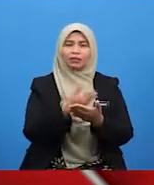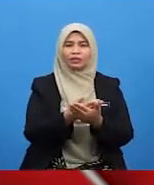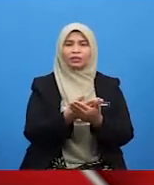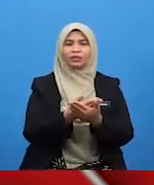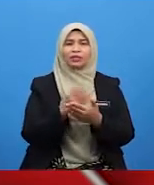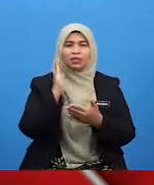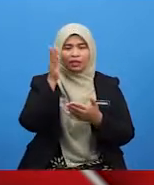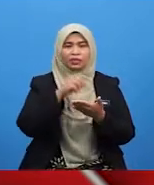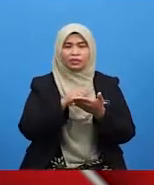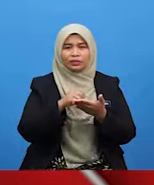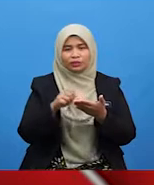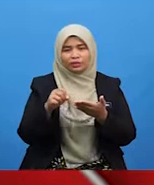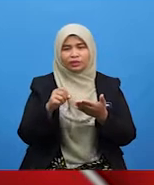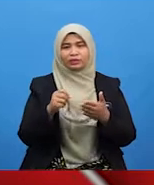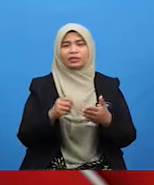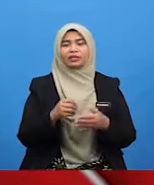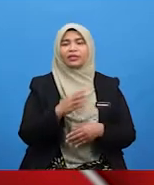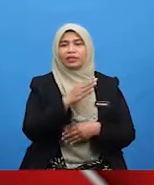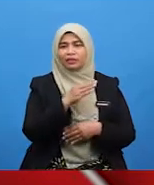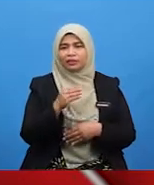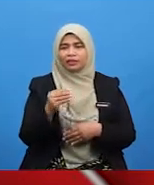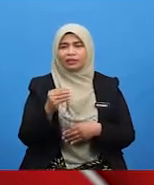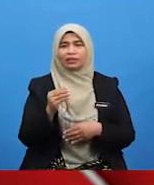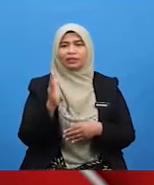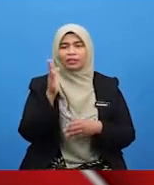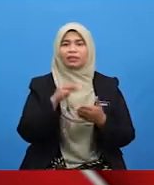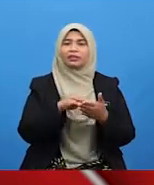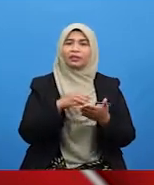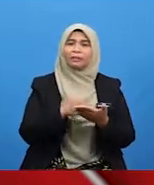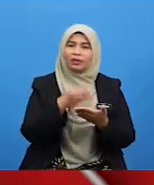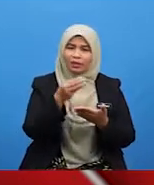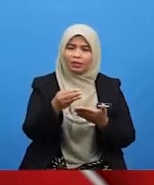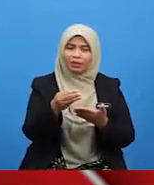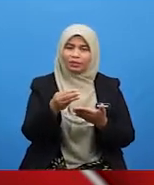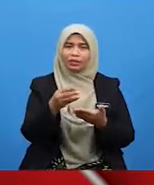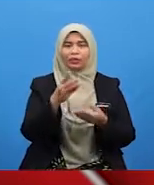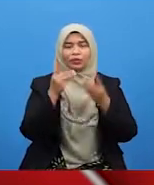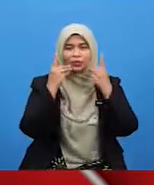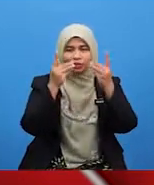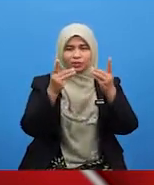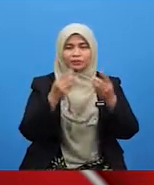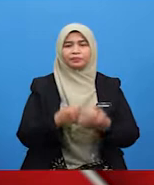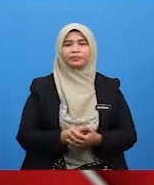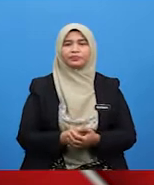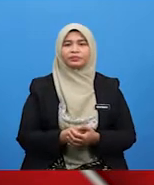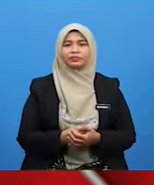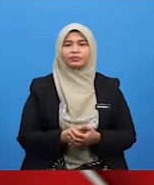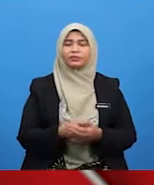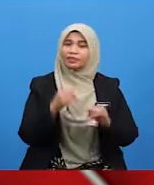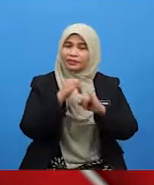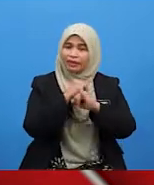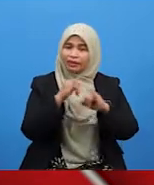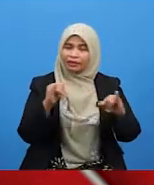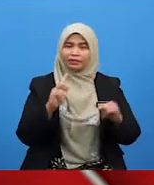segala-galanya akan ditulis, malah akan diberikan dosa. Na'udzubillah, takut kita.